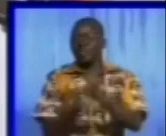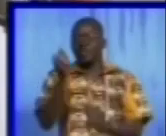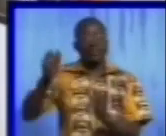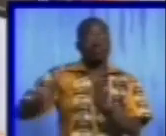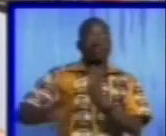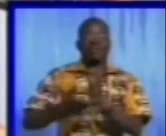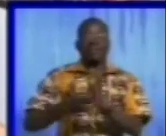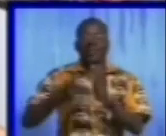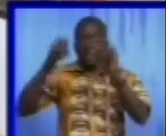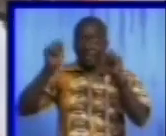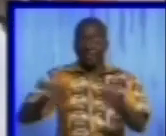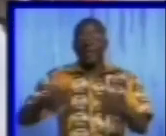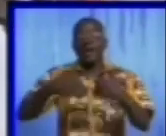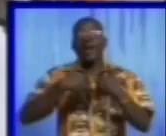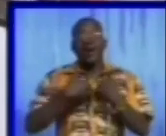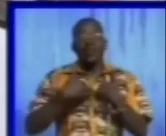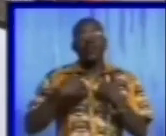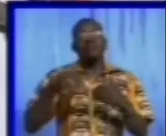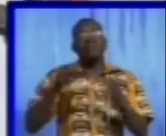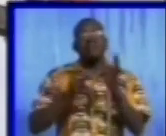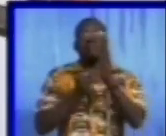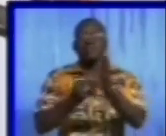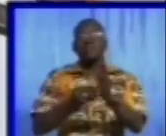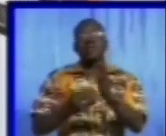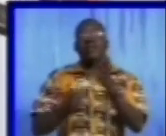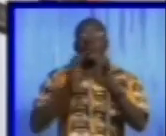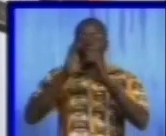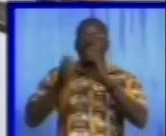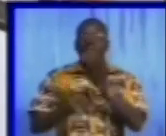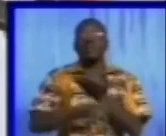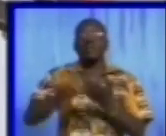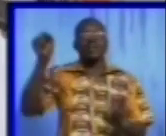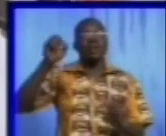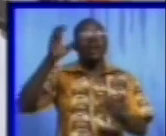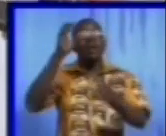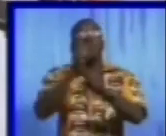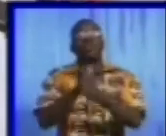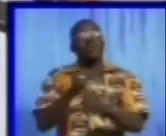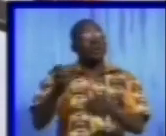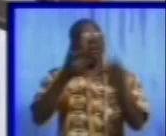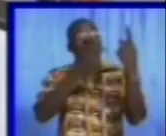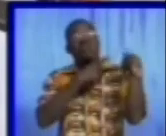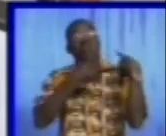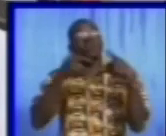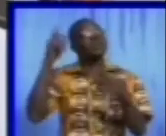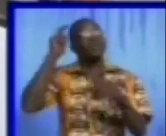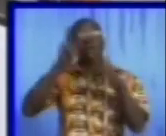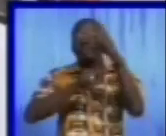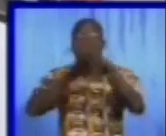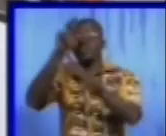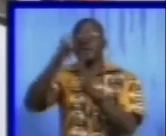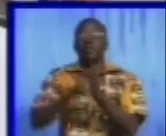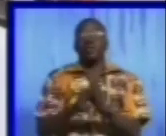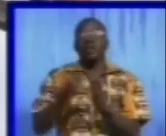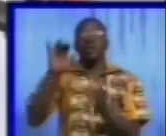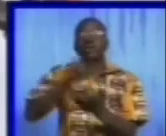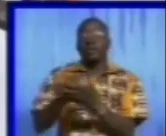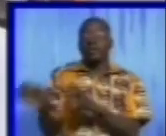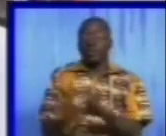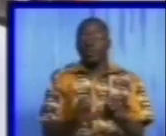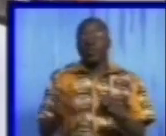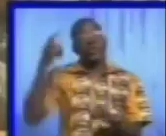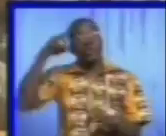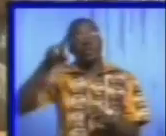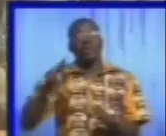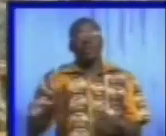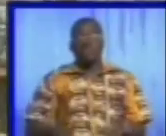Il faut qu'on puisse avoir des mécanismes de communication simples et à la portée des citoyens lambda parce que ce que nous faisons, ça a une influence sur leur vie sociale,